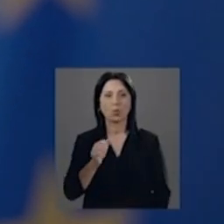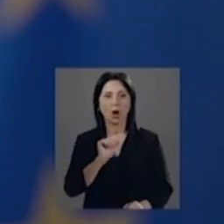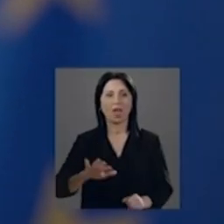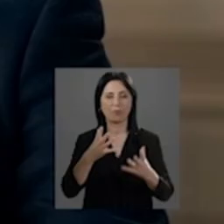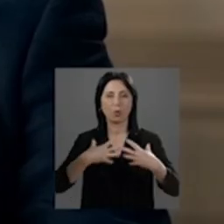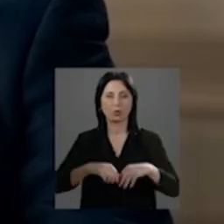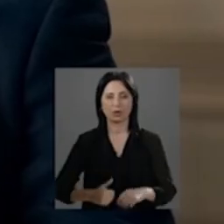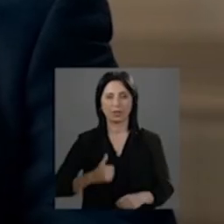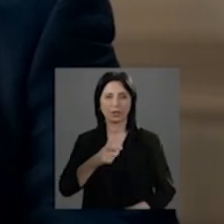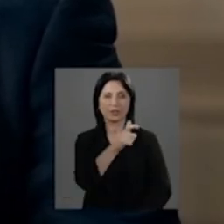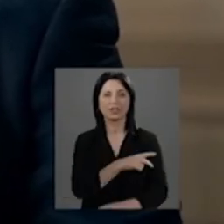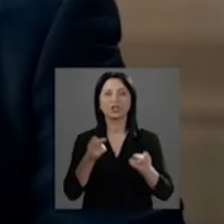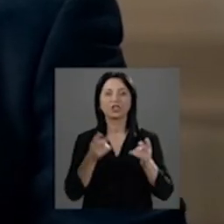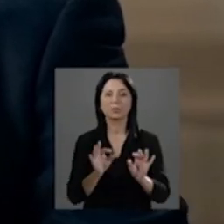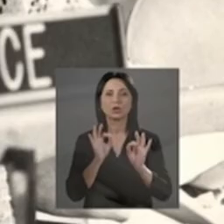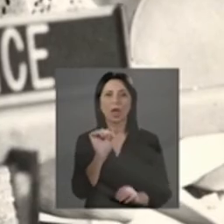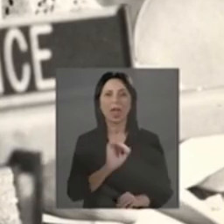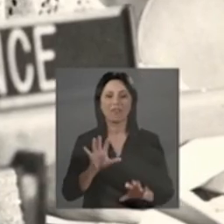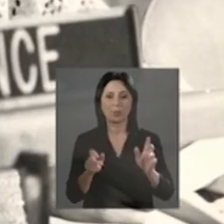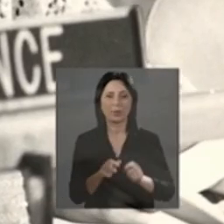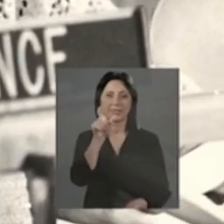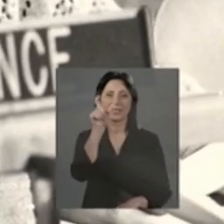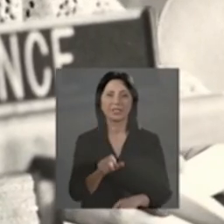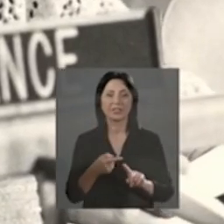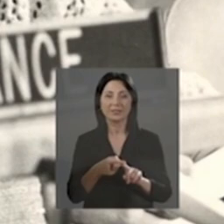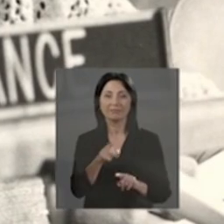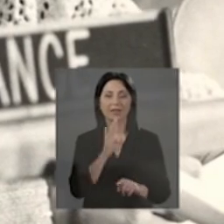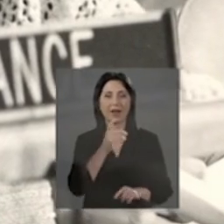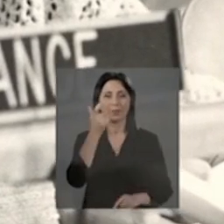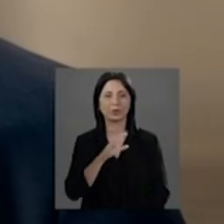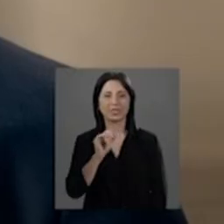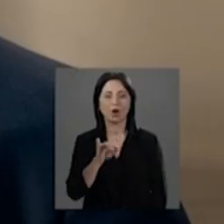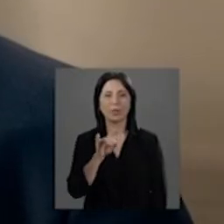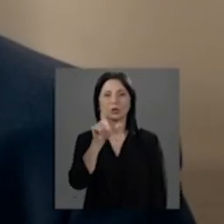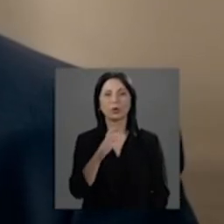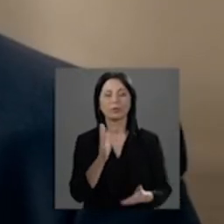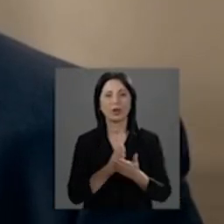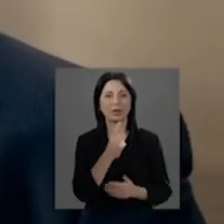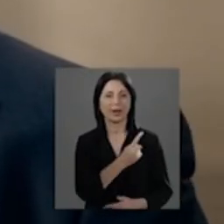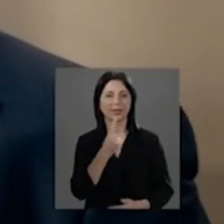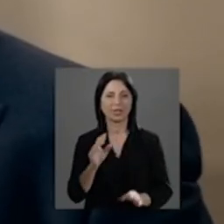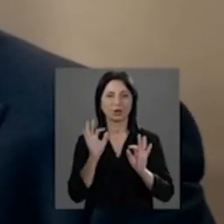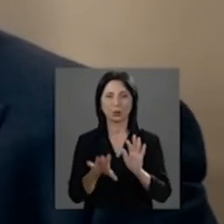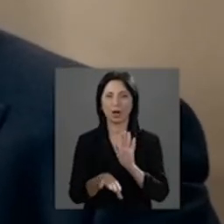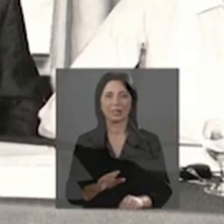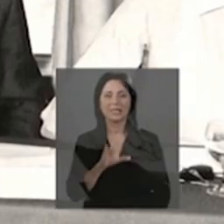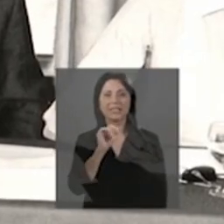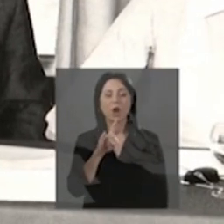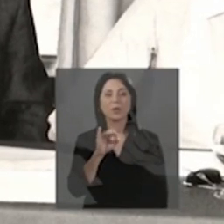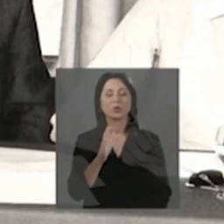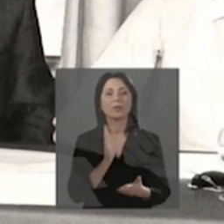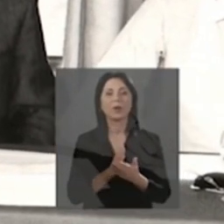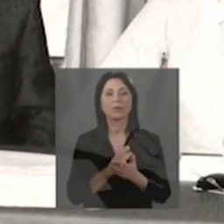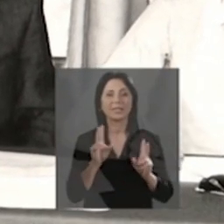საქართველოს როგორც ევროპული ოჯახის ღირსეულ წევრს სჭირდება სწორედ ევროპული პრეზიდენტი. შესაბამისად, ხალბატონი სალომე ზურაბიშვილი არის ერთადერთი სწორი არჩევანი.